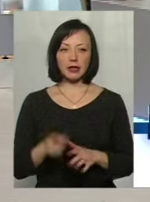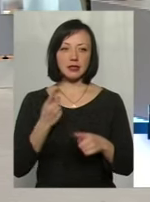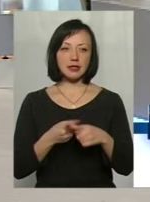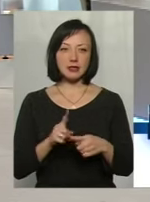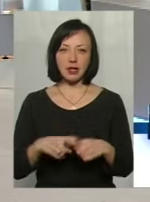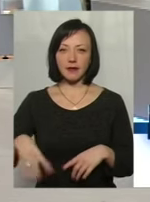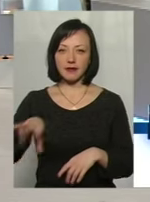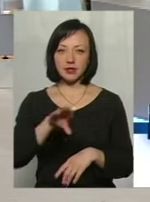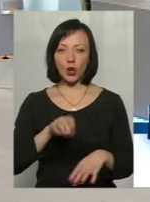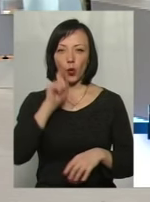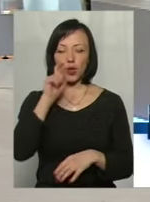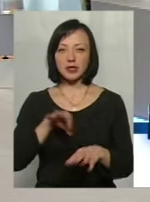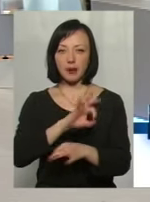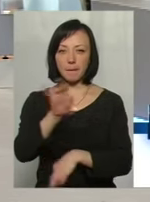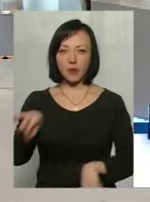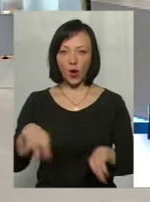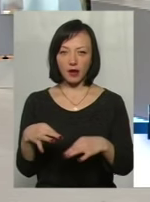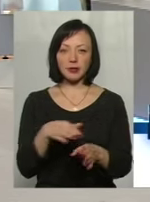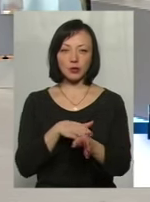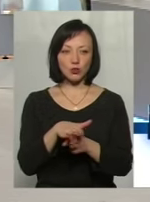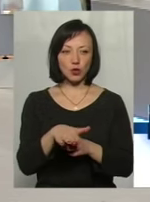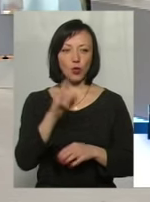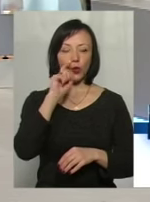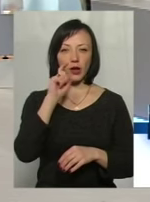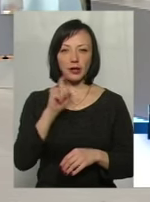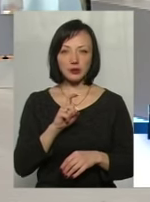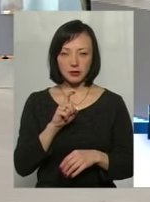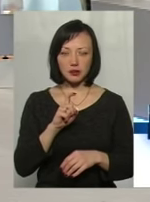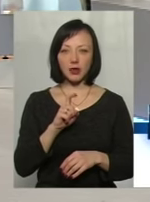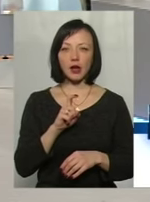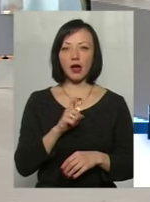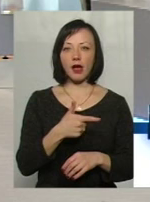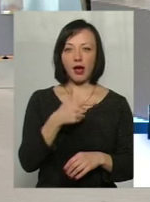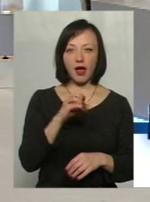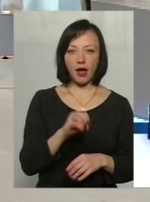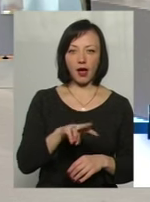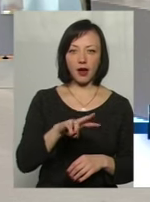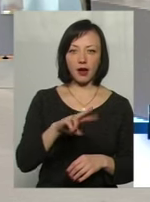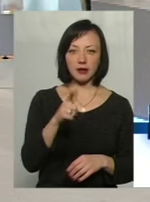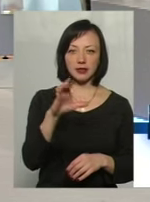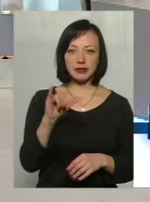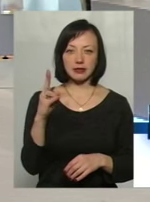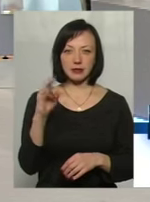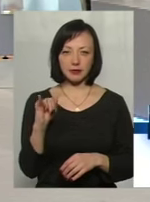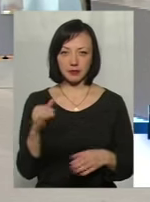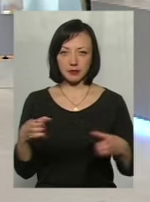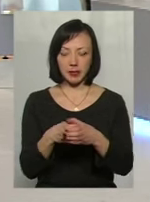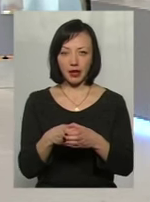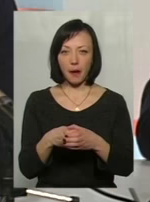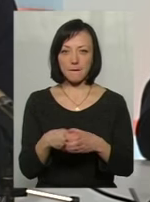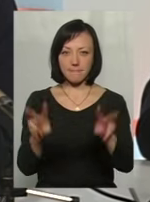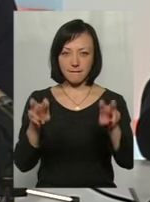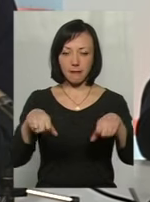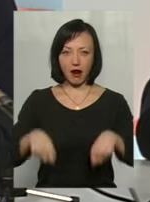всеукраїнський проект, який реалізовується Українською гельсінською спілкою з прав людини. На жаль, як і більшість проєктів,